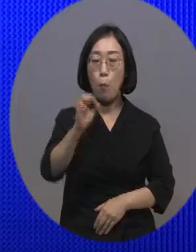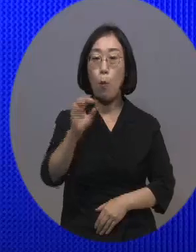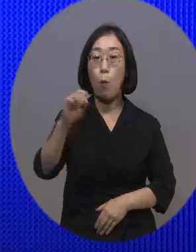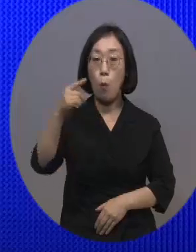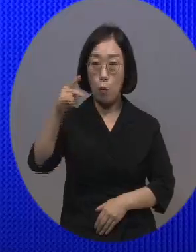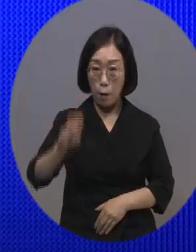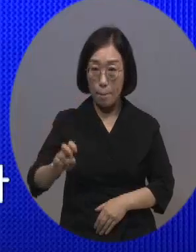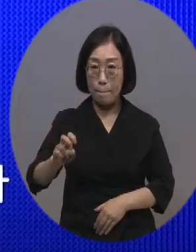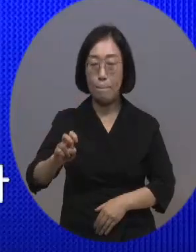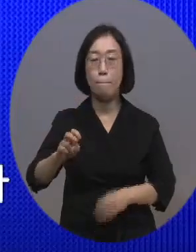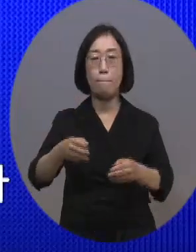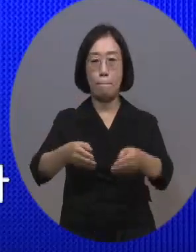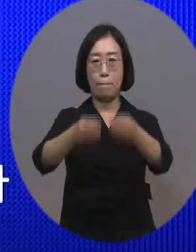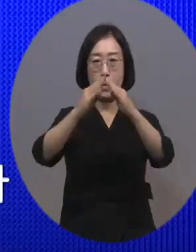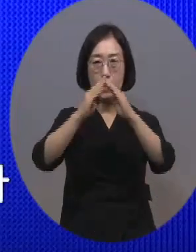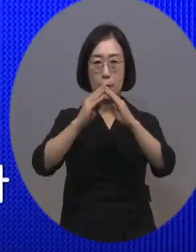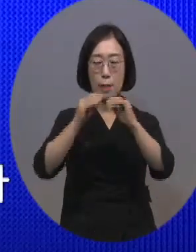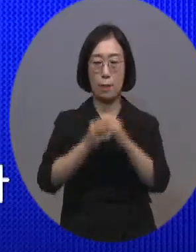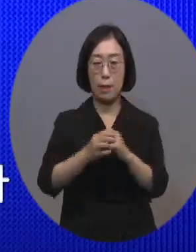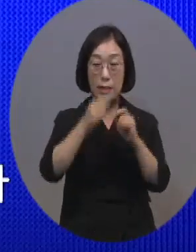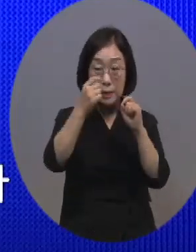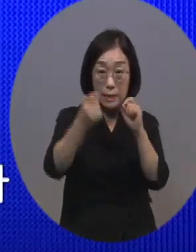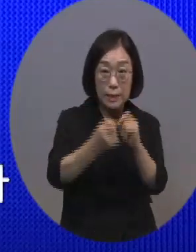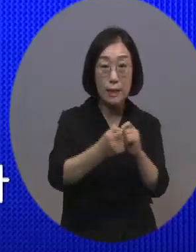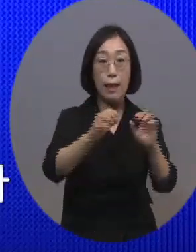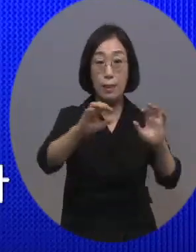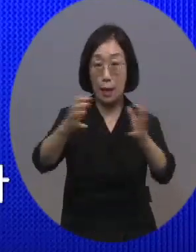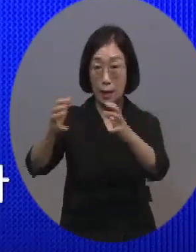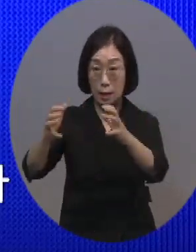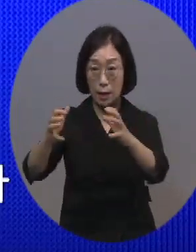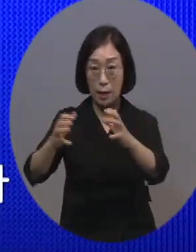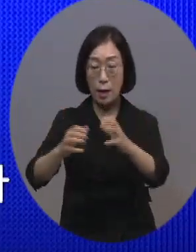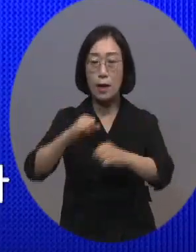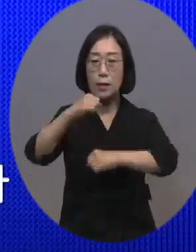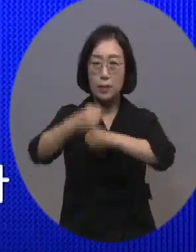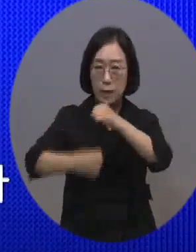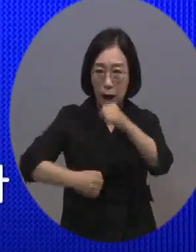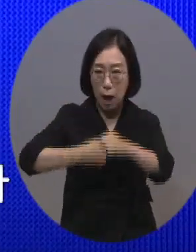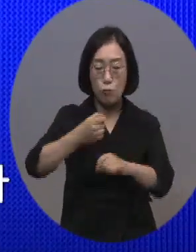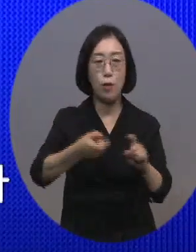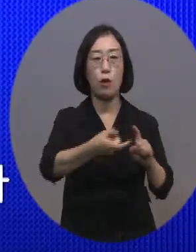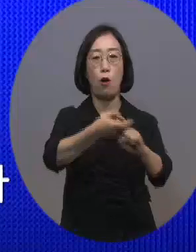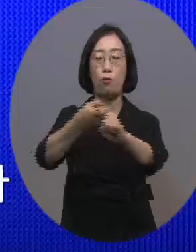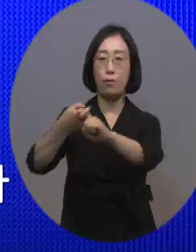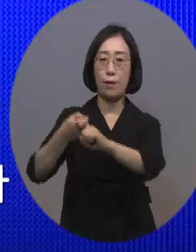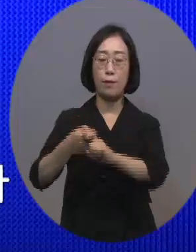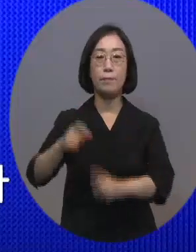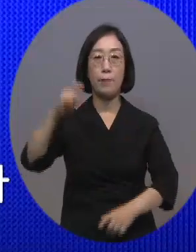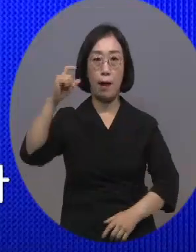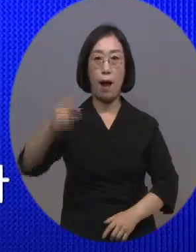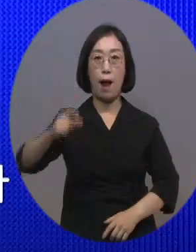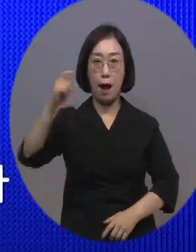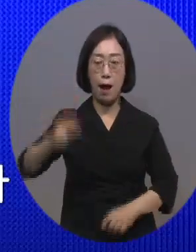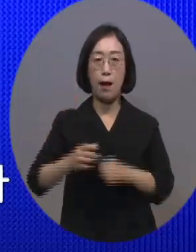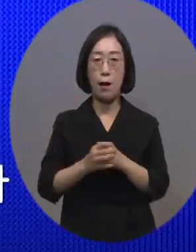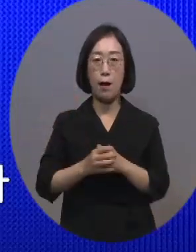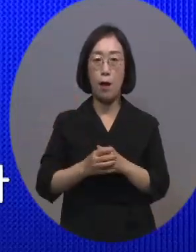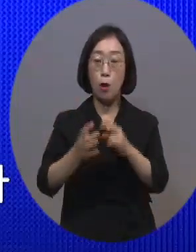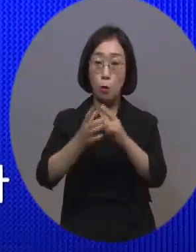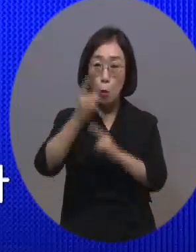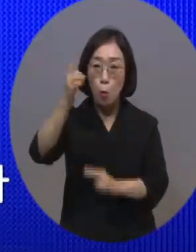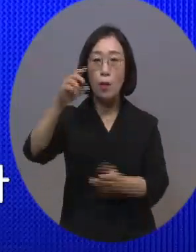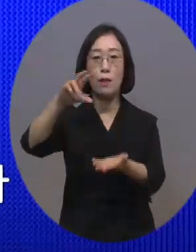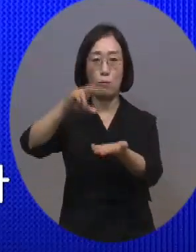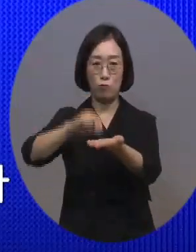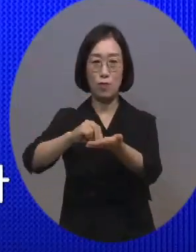창설하겠습니다. 동맹 및 우방국들과 자유의 연대를 공고히 하면서 우리 통일에